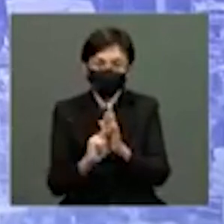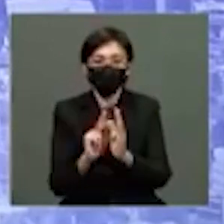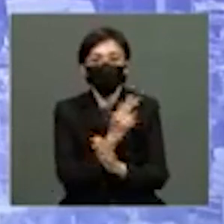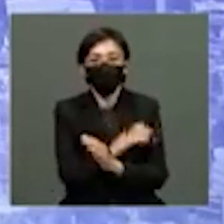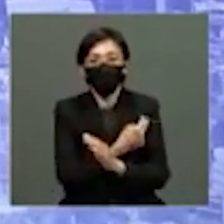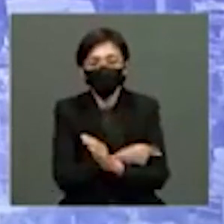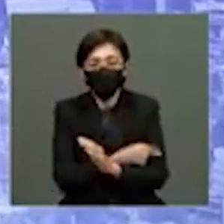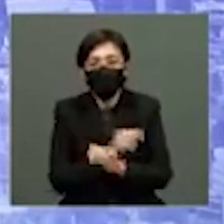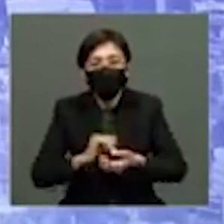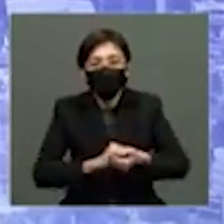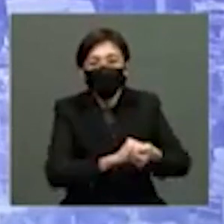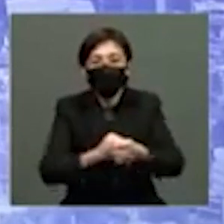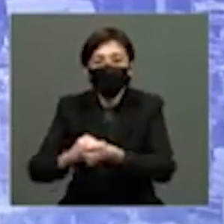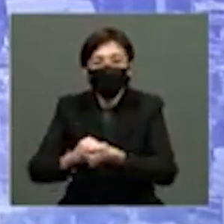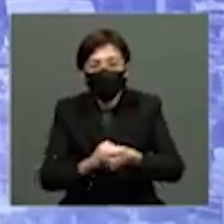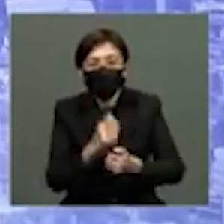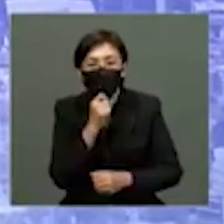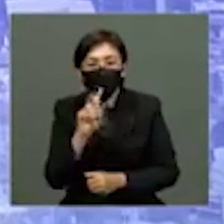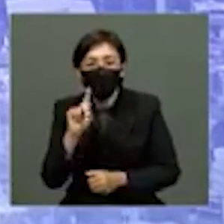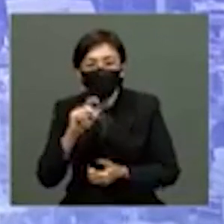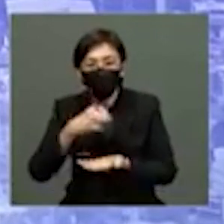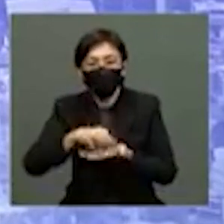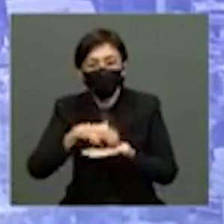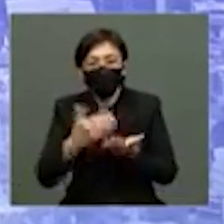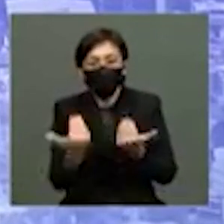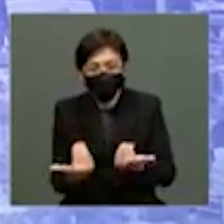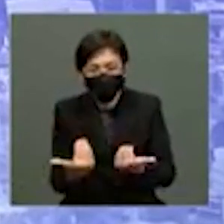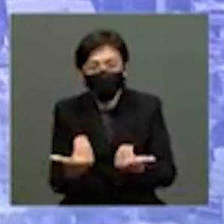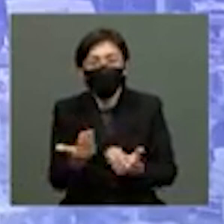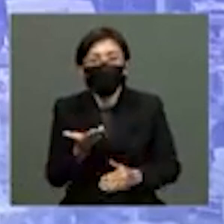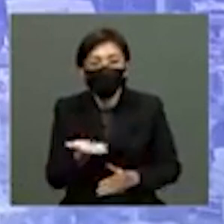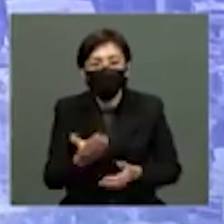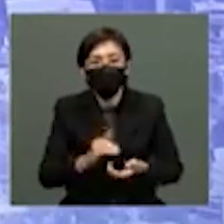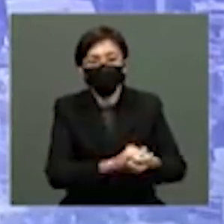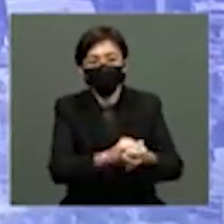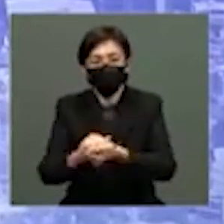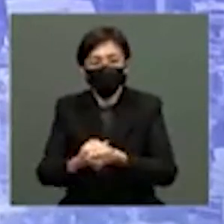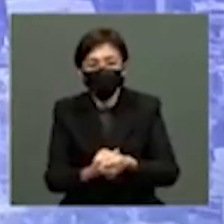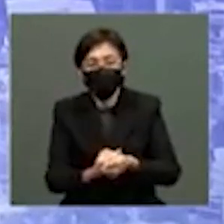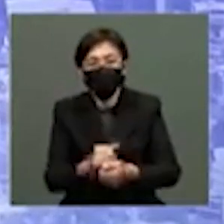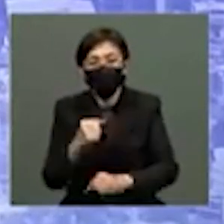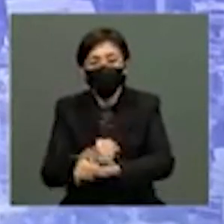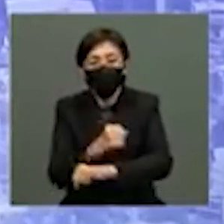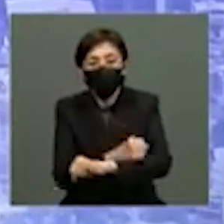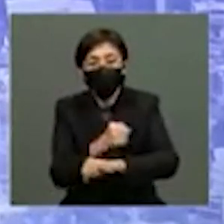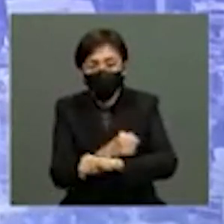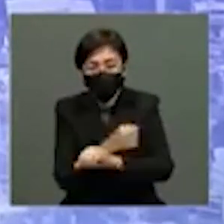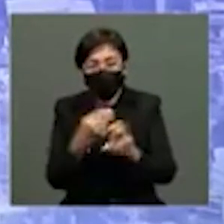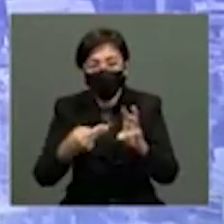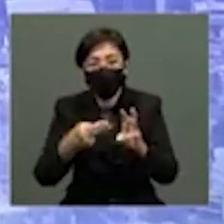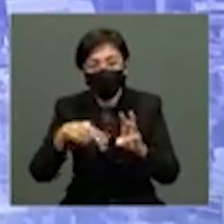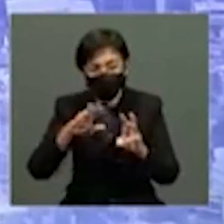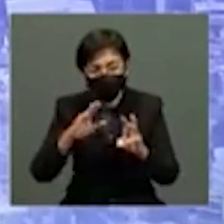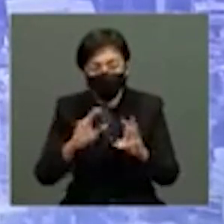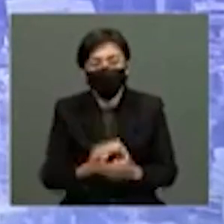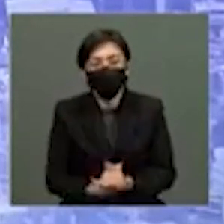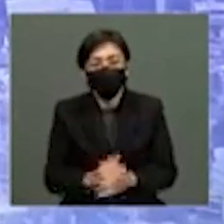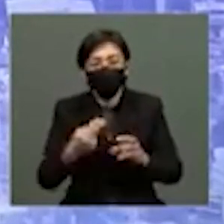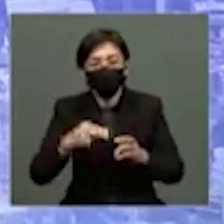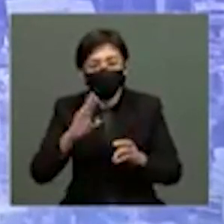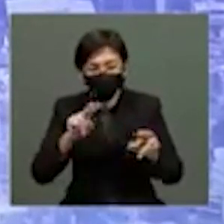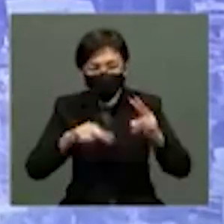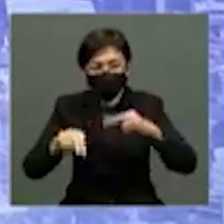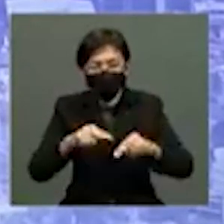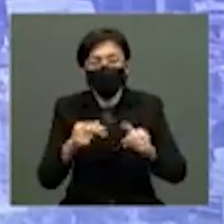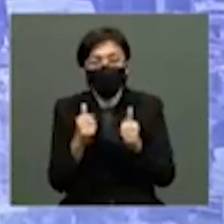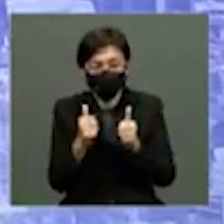ขอความร่วมมือผ่านการแถลงข่าวตอนนี้ไปเลยนะครับว่า 60,000 กว่าคนโดยประมาณการต้องได้รับการดูแลอย่